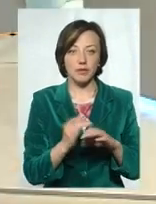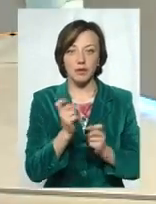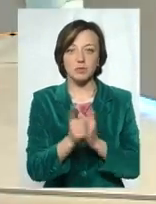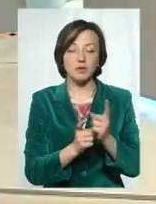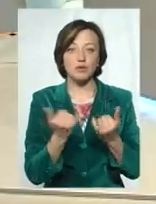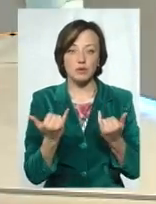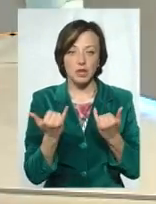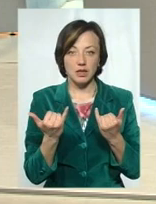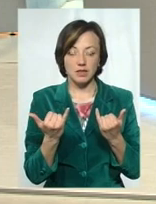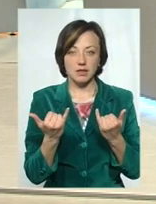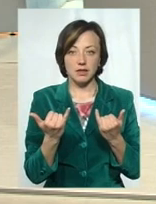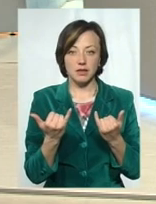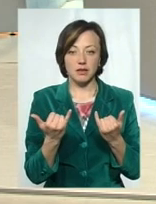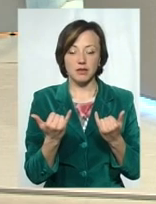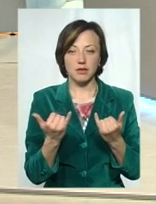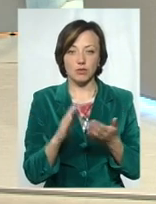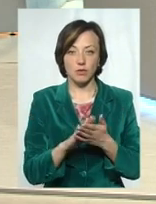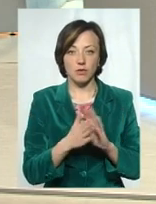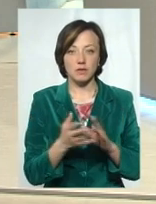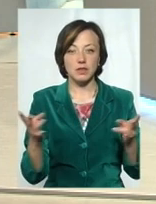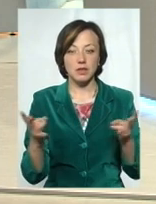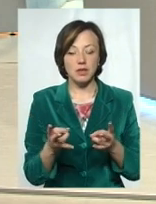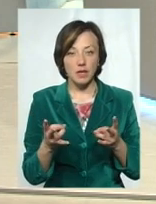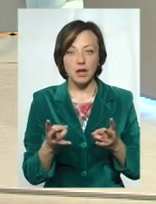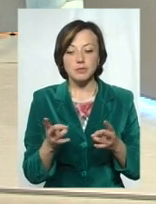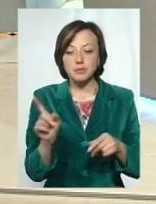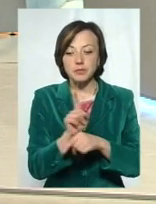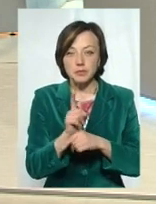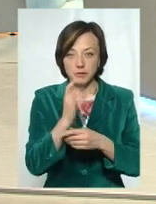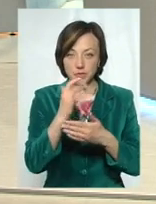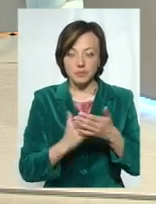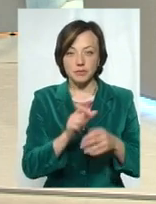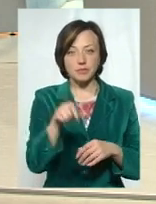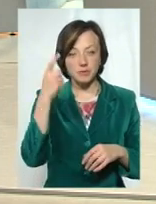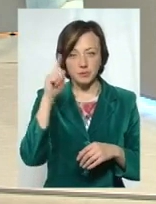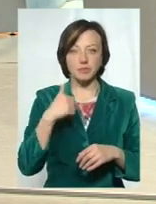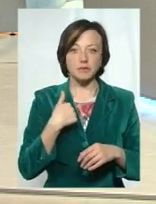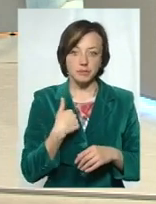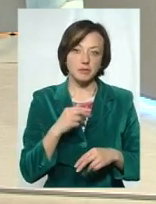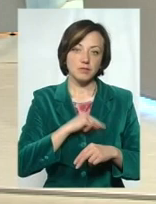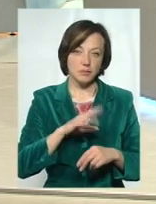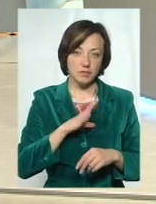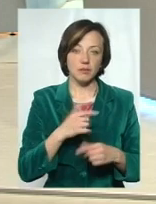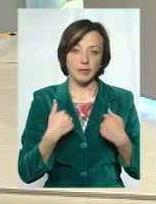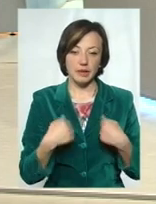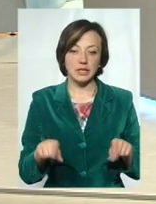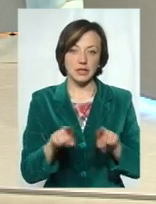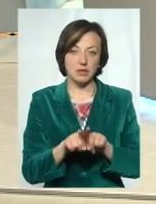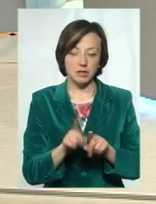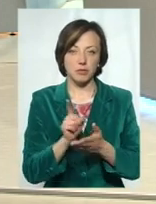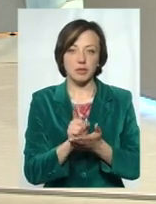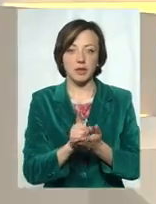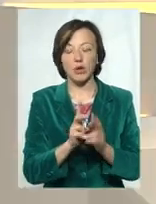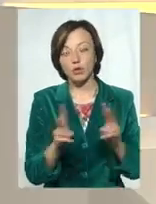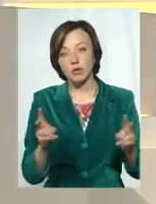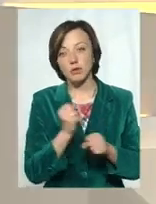осучаснити, да, прирівняти до нинішніх. Тут треба виходити з якихось критеріїв, щоб люди знали, да, я працювала, тому мені стільки-то такого. Щоб...